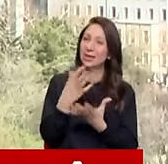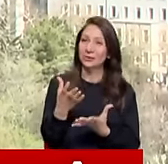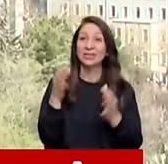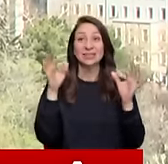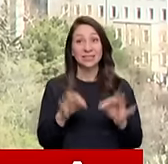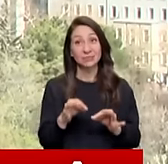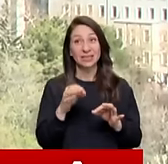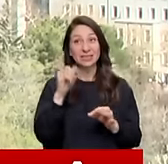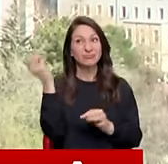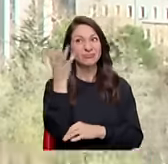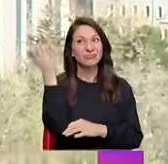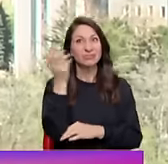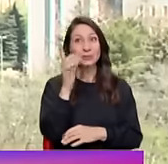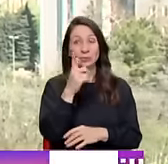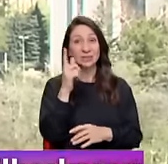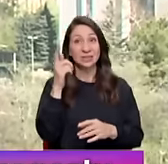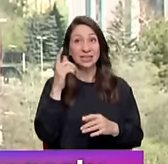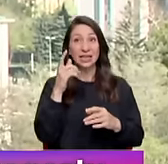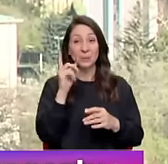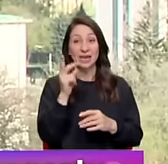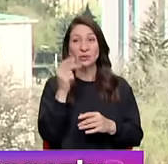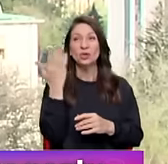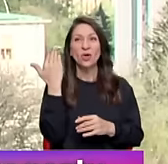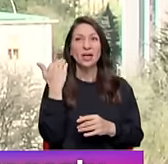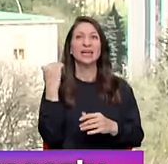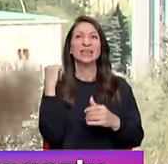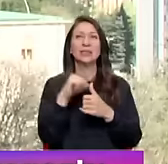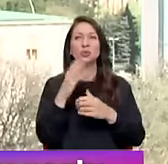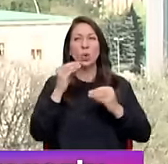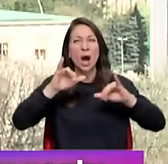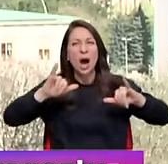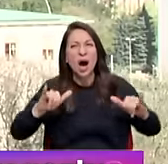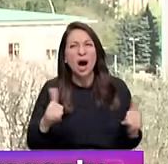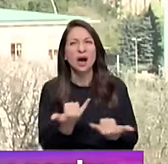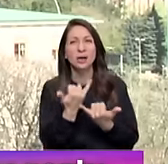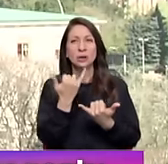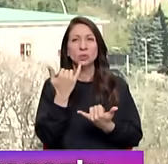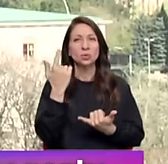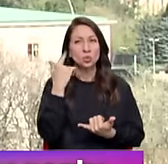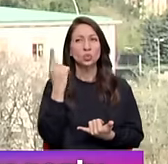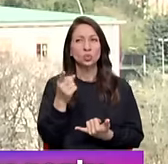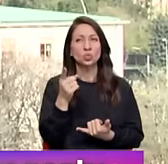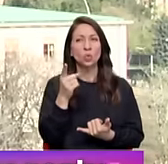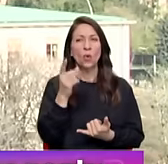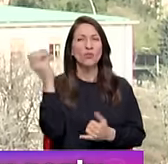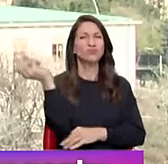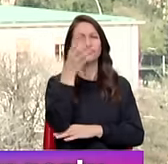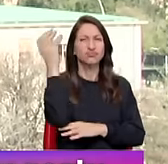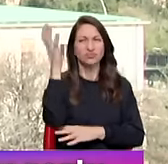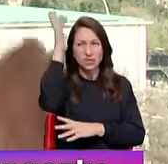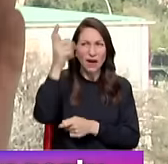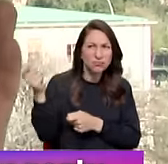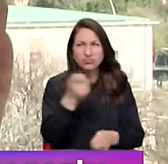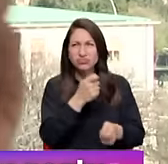Olun. Şimdi siren seslerini de duyuyorsunuz. Ankara'da birkaç gün evvel yine çok daha yüksek tondan duyduğunuz o siren seslerini.